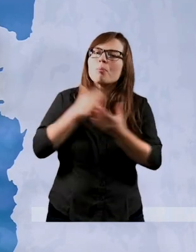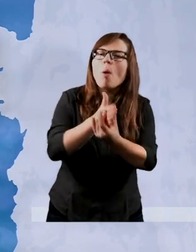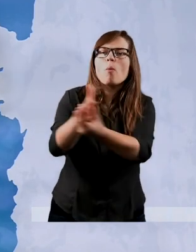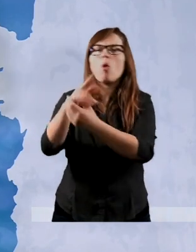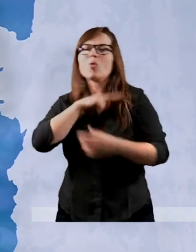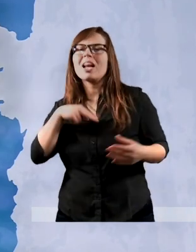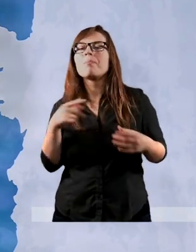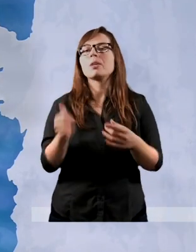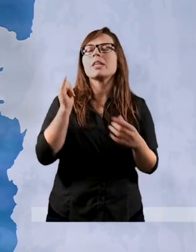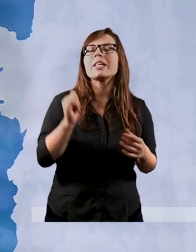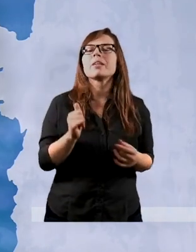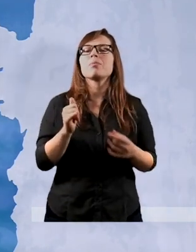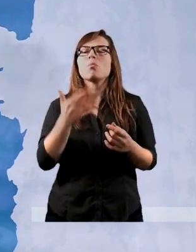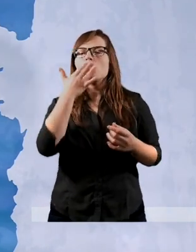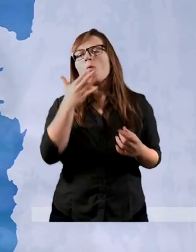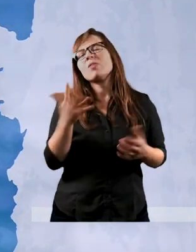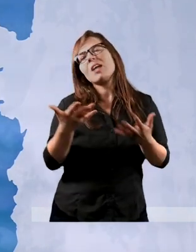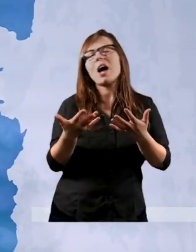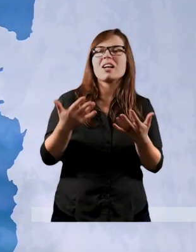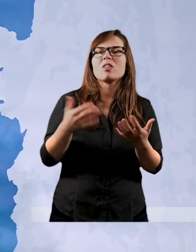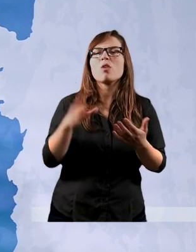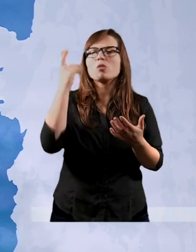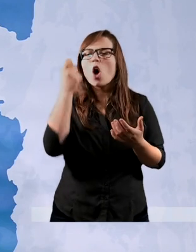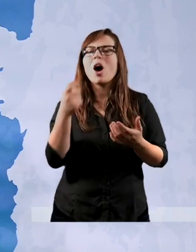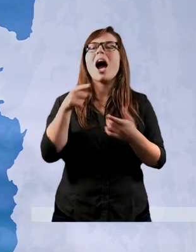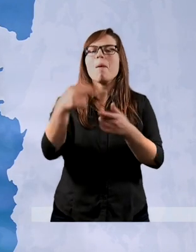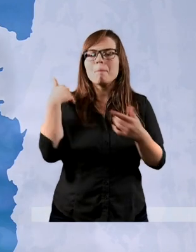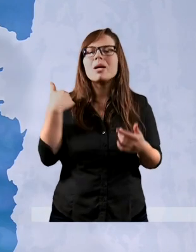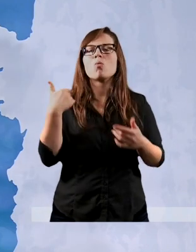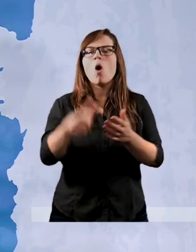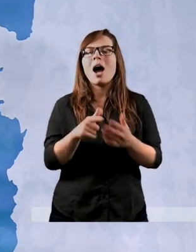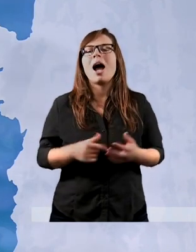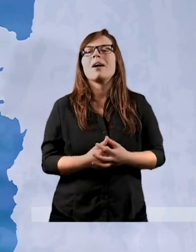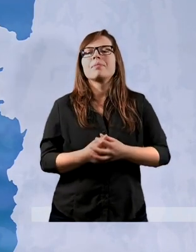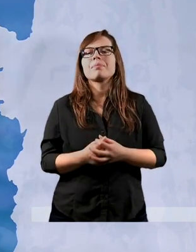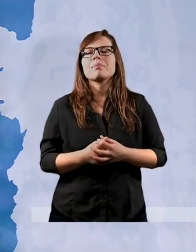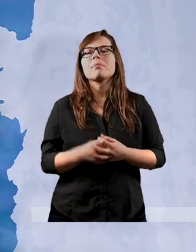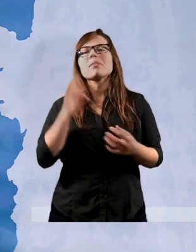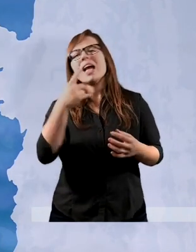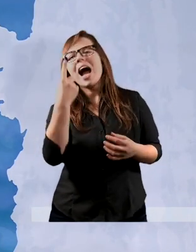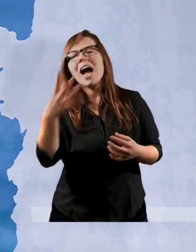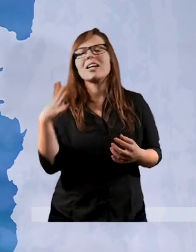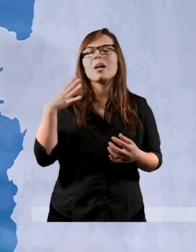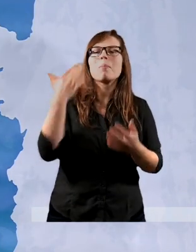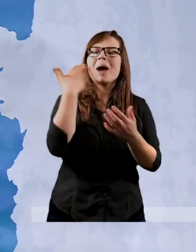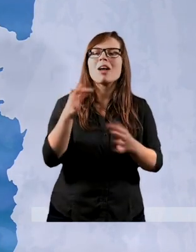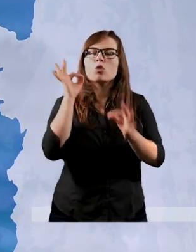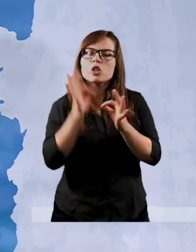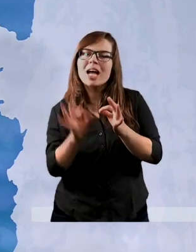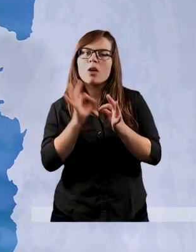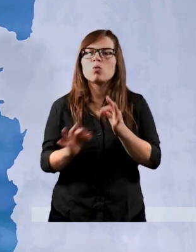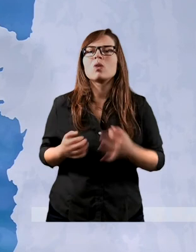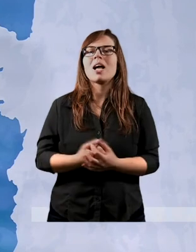nam. I odwiedziliśmy, nie pamiętam ile szkół, ale trochę ich było. Ale była taka jedna bardzo